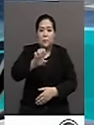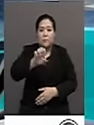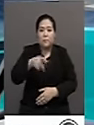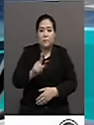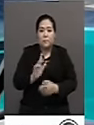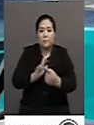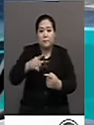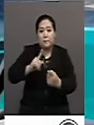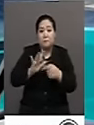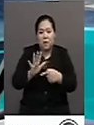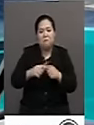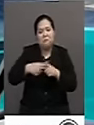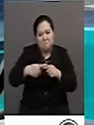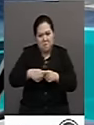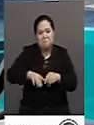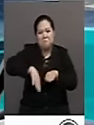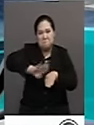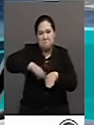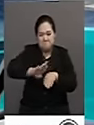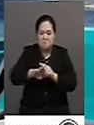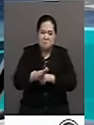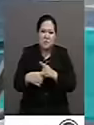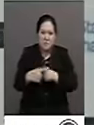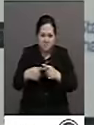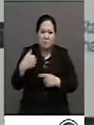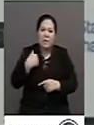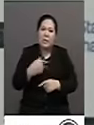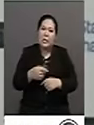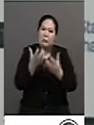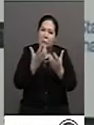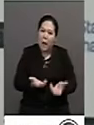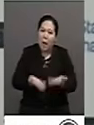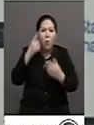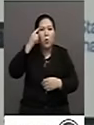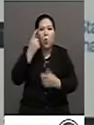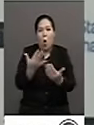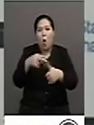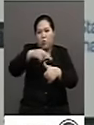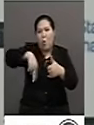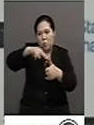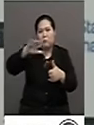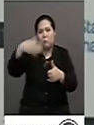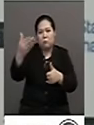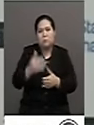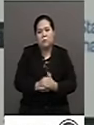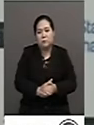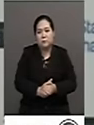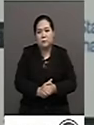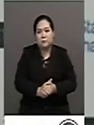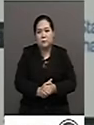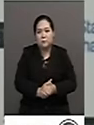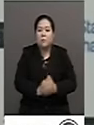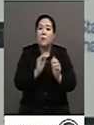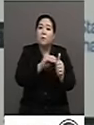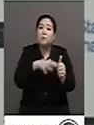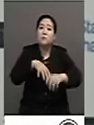จ็บที่ข้อเท้าแต่ว่ายังเปิดเผยอะไรได้ไม่มากต้องรอผลสแกนที่ข้อเท้าอีกครั้งหนึ่งนะครับครอปผู้จัดการทีมของลิเวอร์พูล